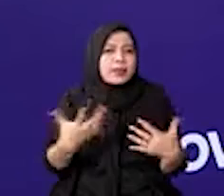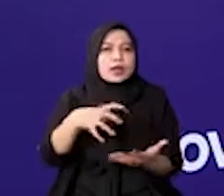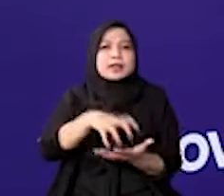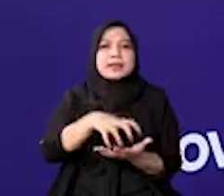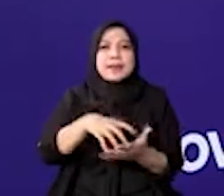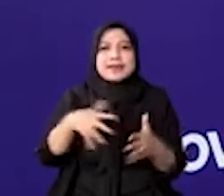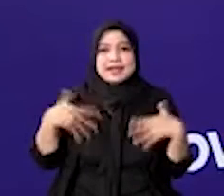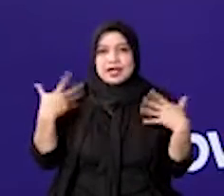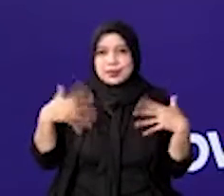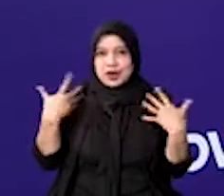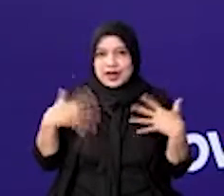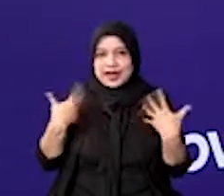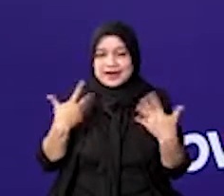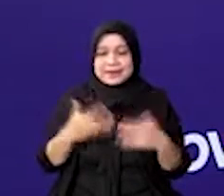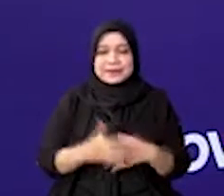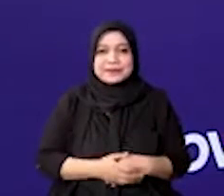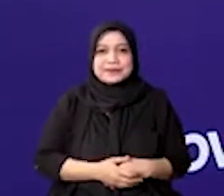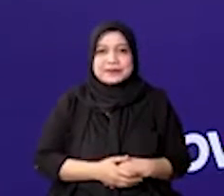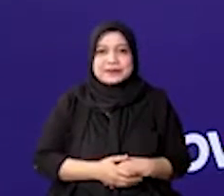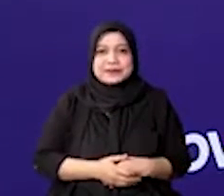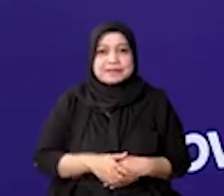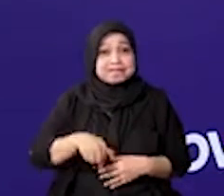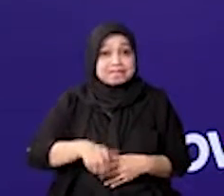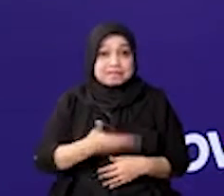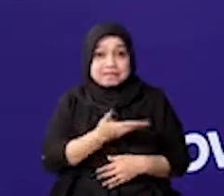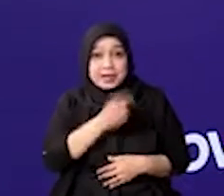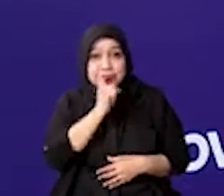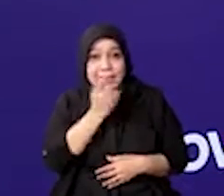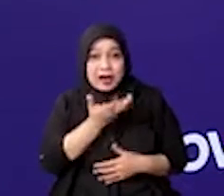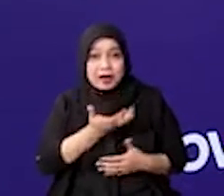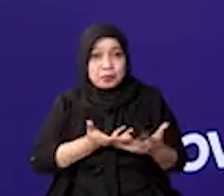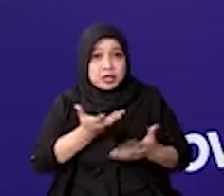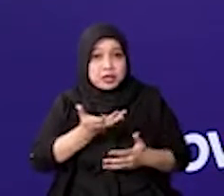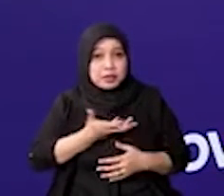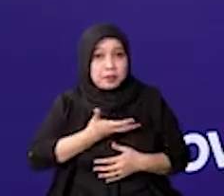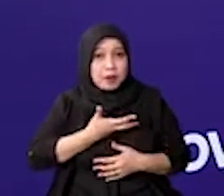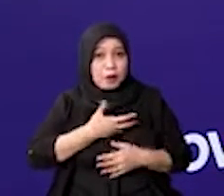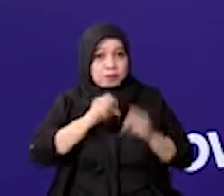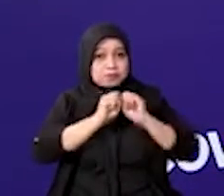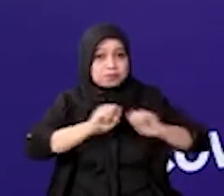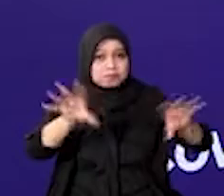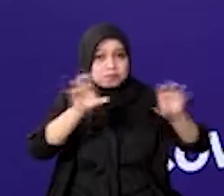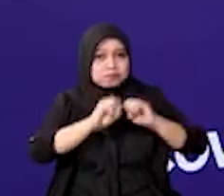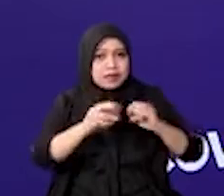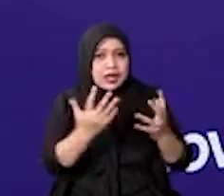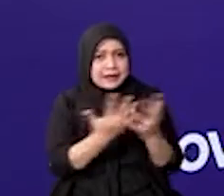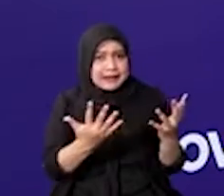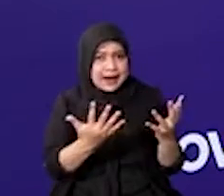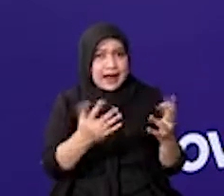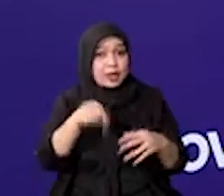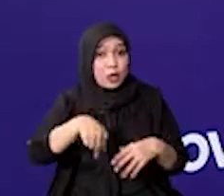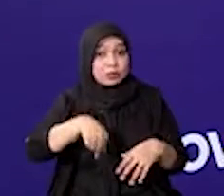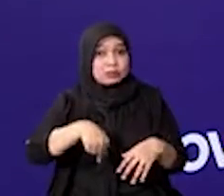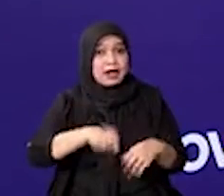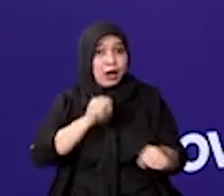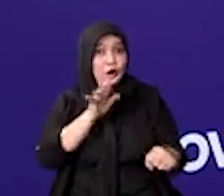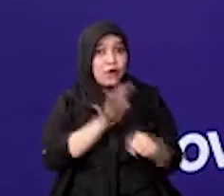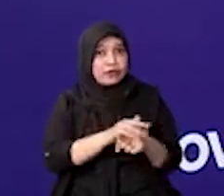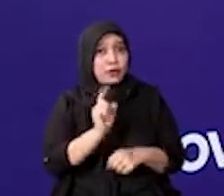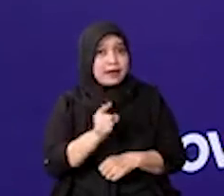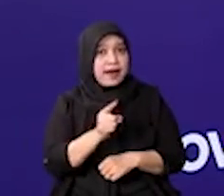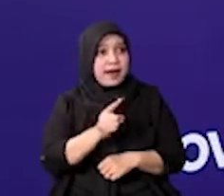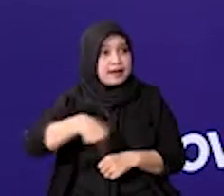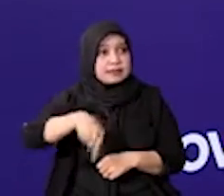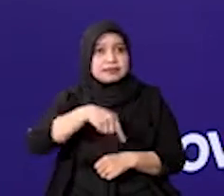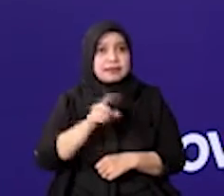di musim liburan Nah Pak Tri apa yang bisa ee Pak Tri katakan begitu ke masyarakat ee untuk kita semua sadar